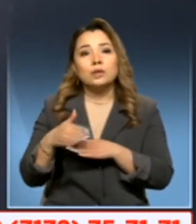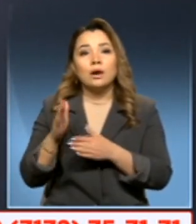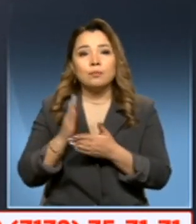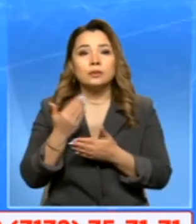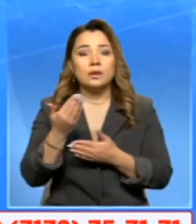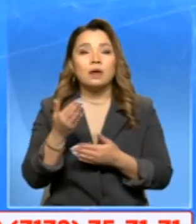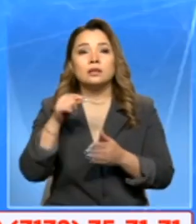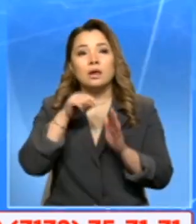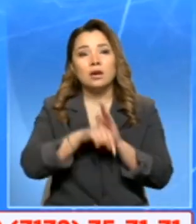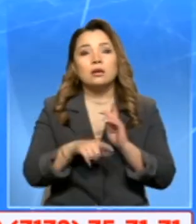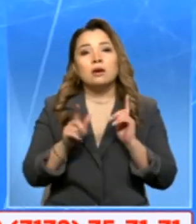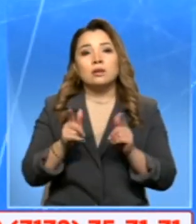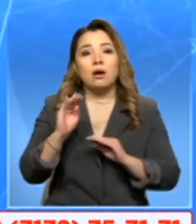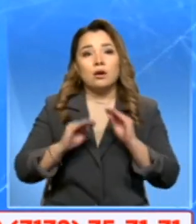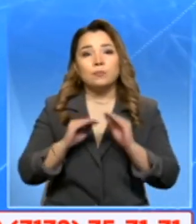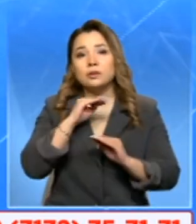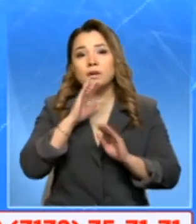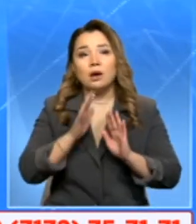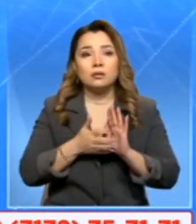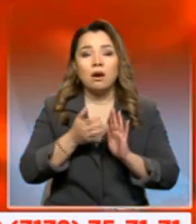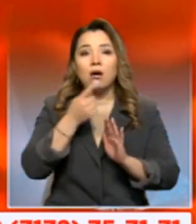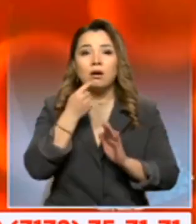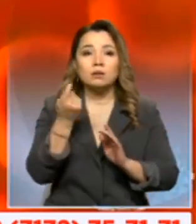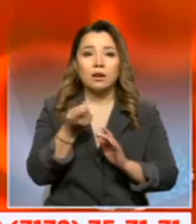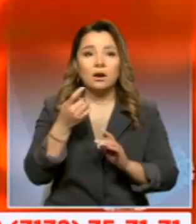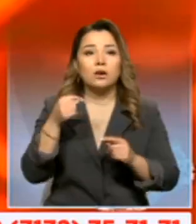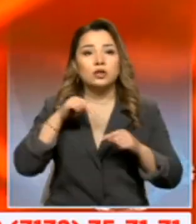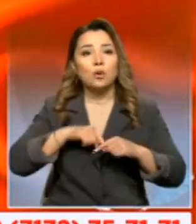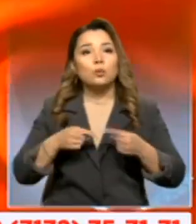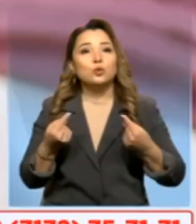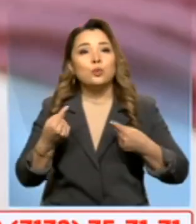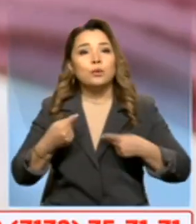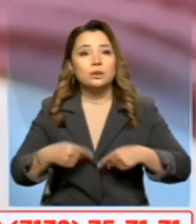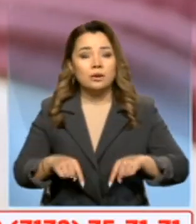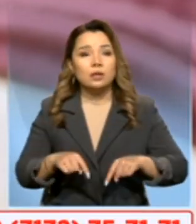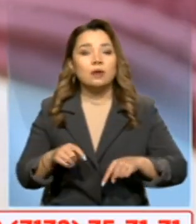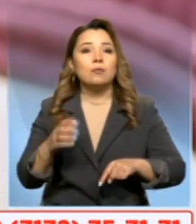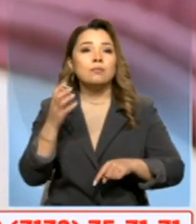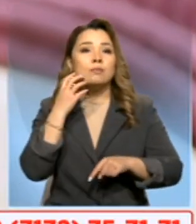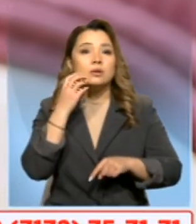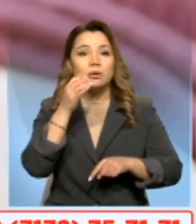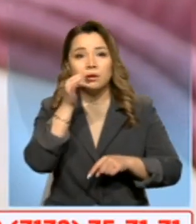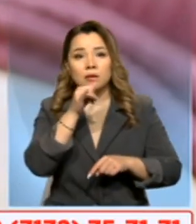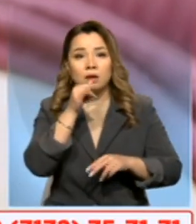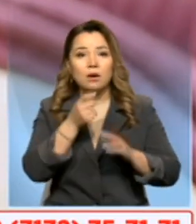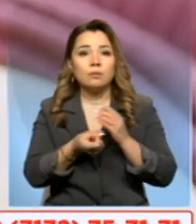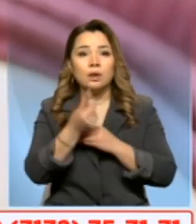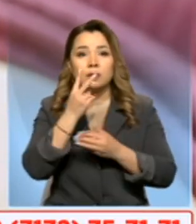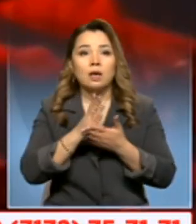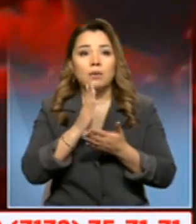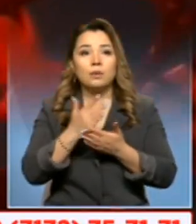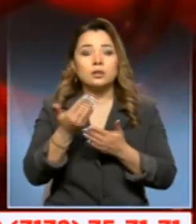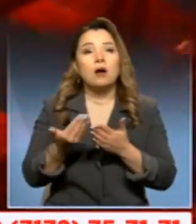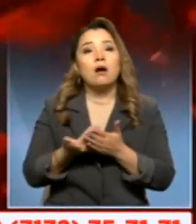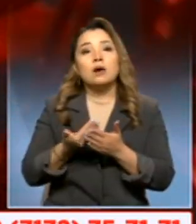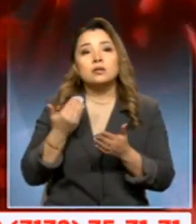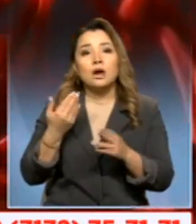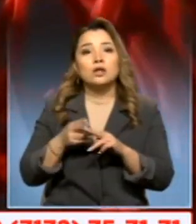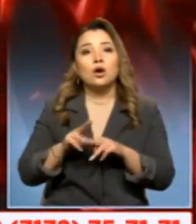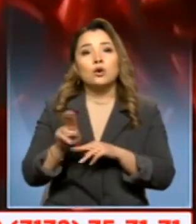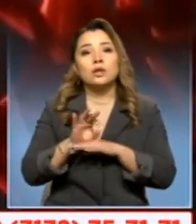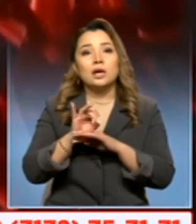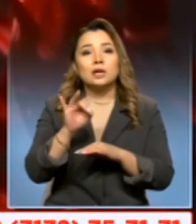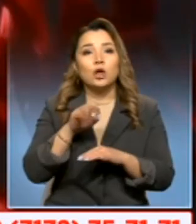ағзасына осы микроэлемент жетіспейтін болса, қан аздық, иммунитеттің төмендеуі, бедеулік пен белсіздік пайда болады. Оның алдын алу үшін ағзадағы